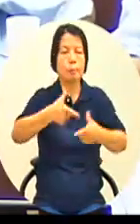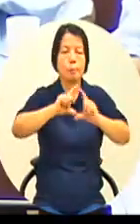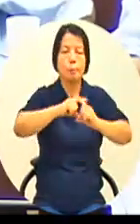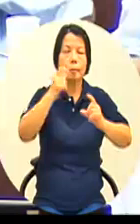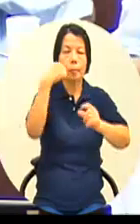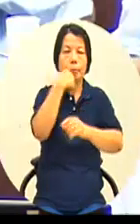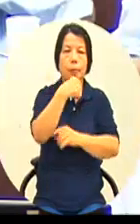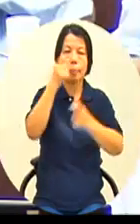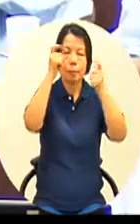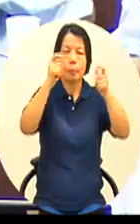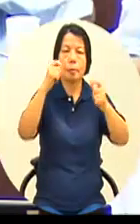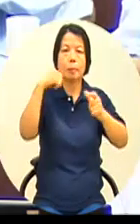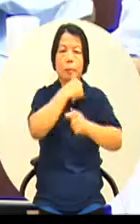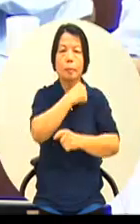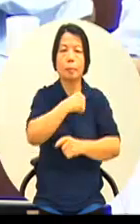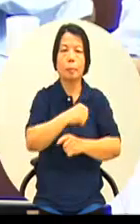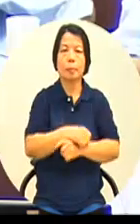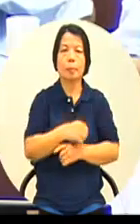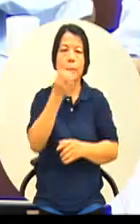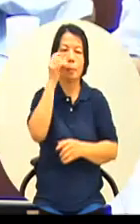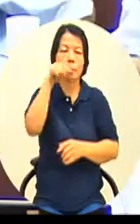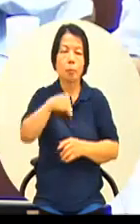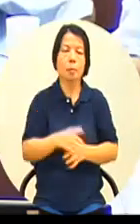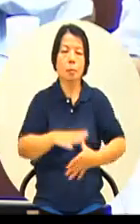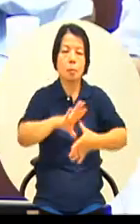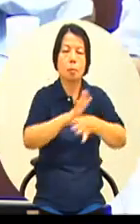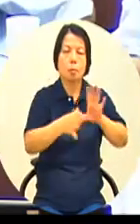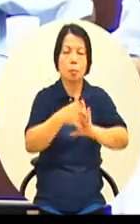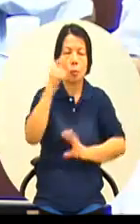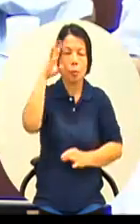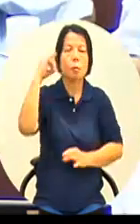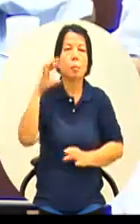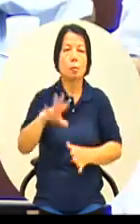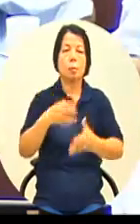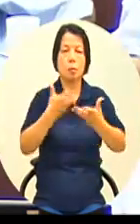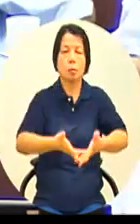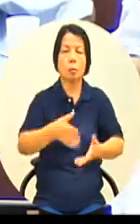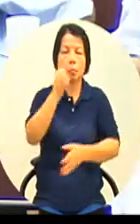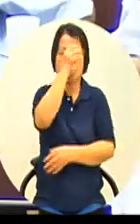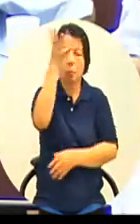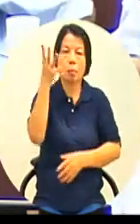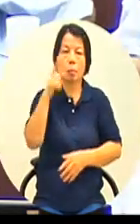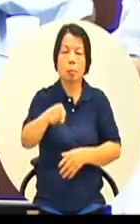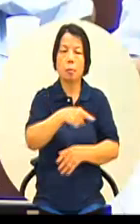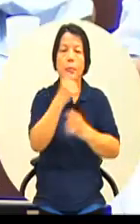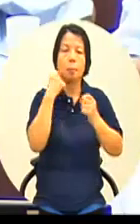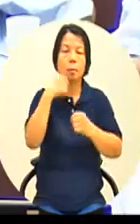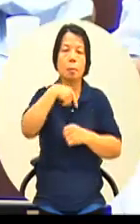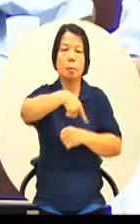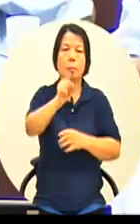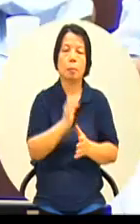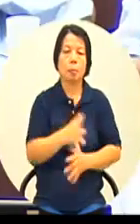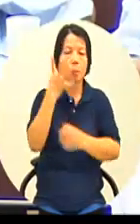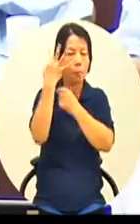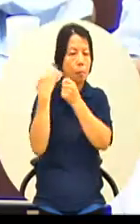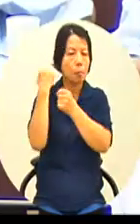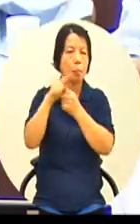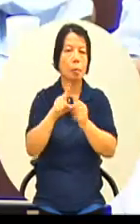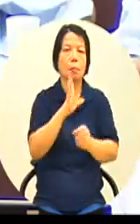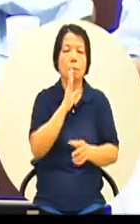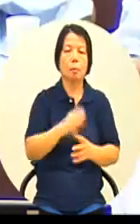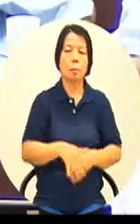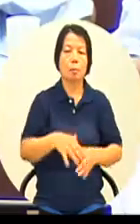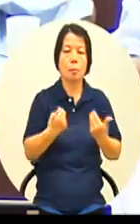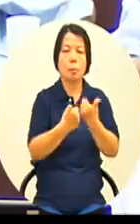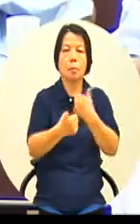其实这几年来已经是咱文创最重要的所在，嘛是少年人上爱去的所在。啊，这几年来大概就像议